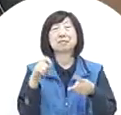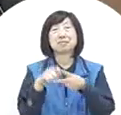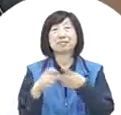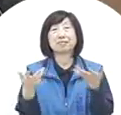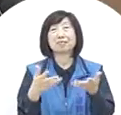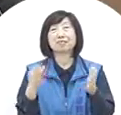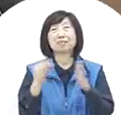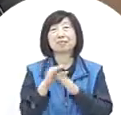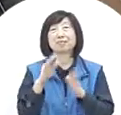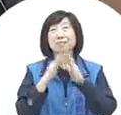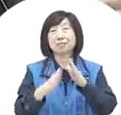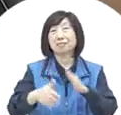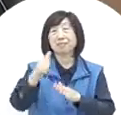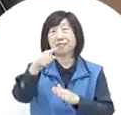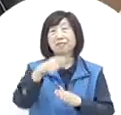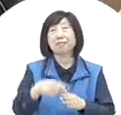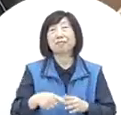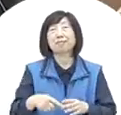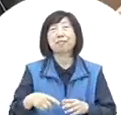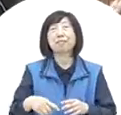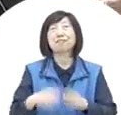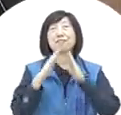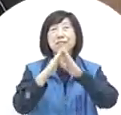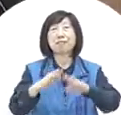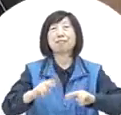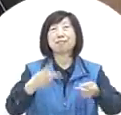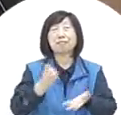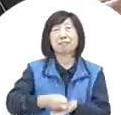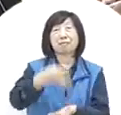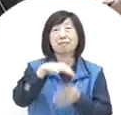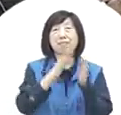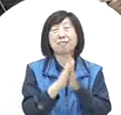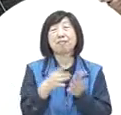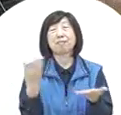住民在一楼要去补强， 你也都跟三件呢。 那嘛是大家